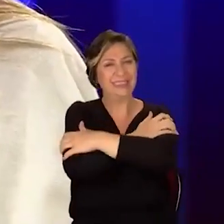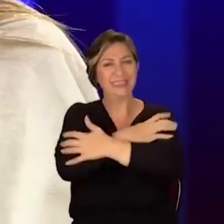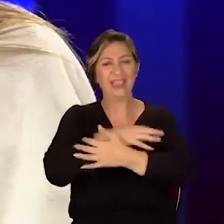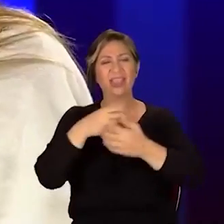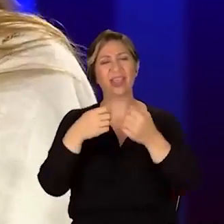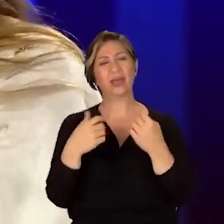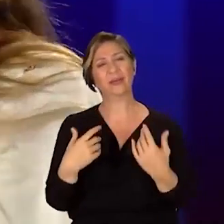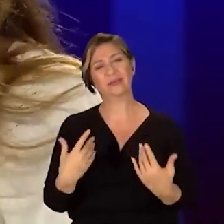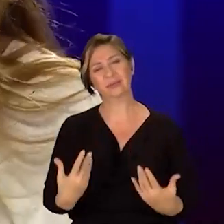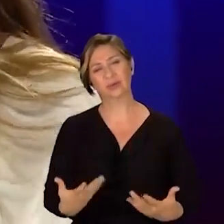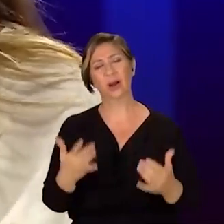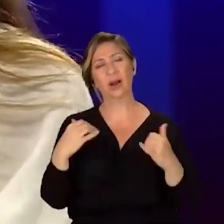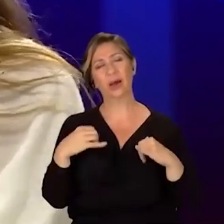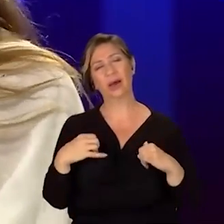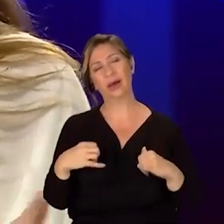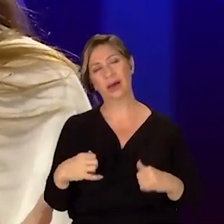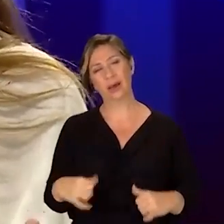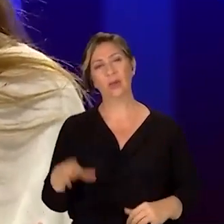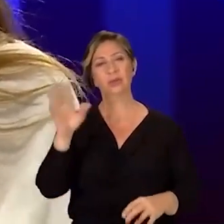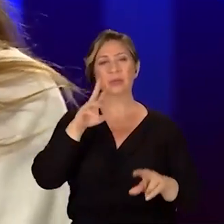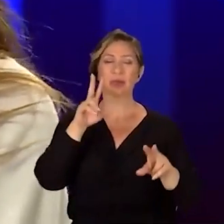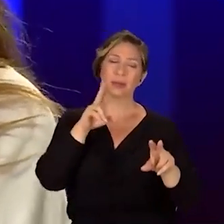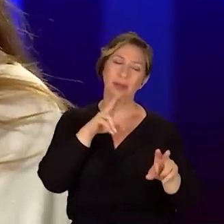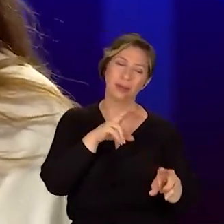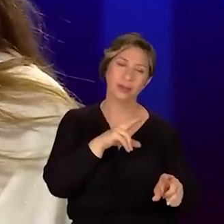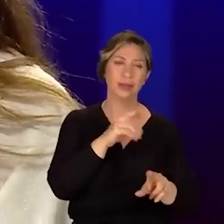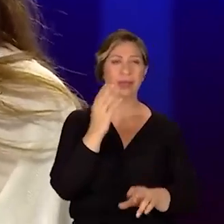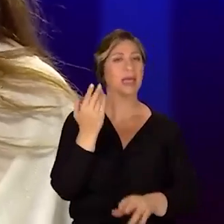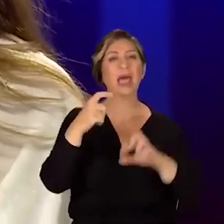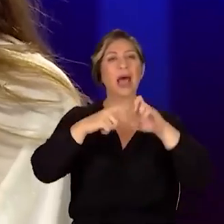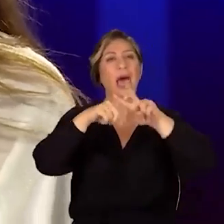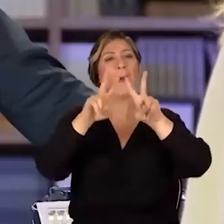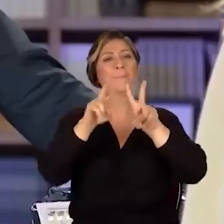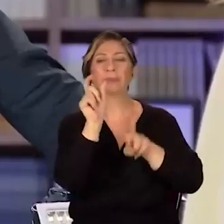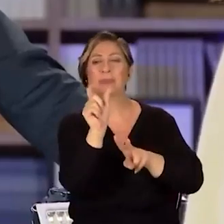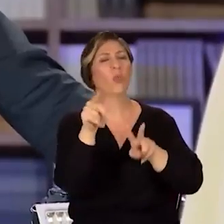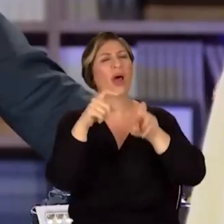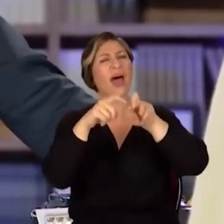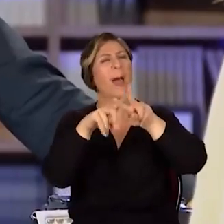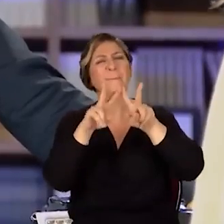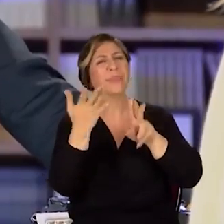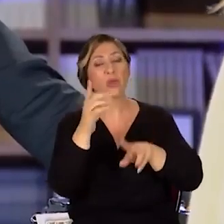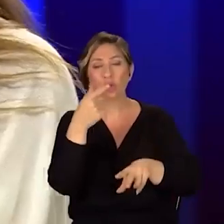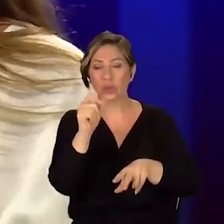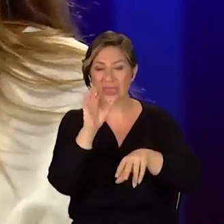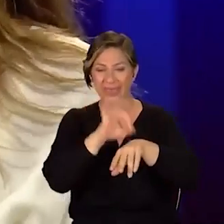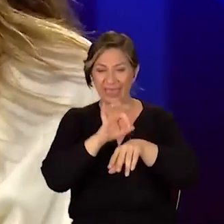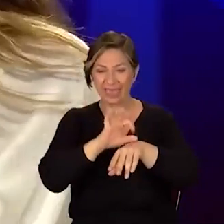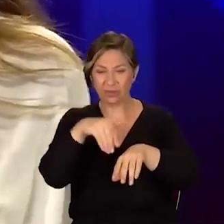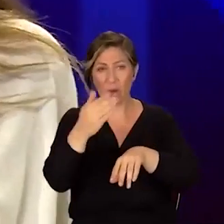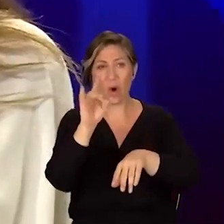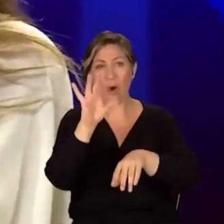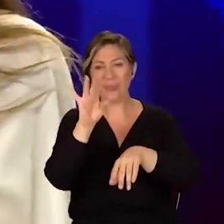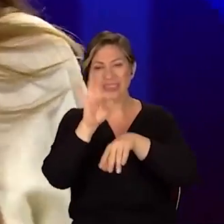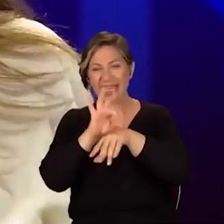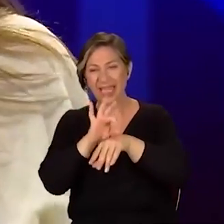gevşediği için kendini rahat bırakıyorsun ve zaten REM'e geçiyorsun. REM dediğimiz şey de işte bu uykudan 90 dakika sonra olup 15'er